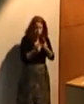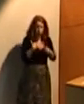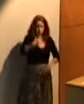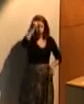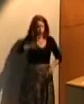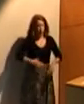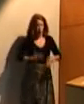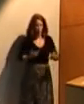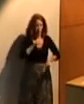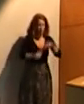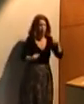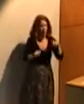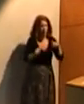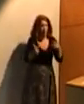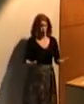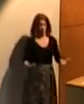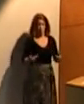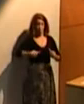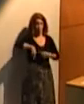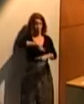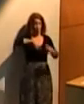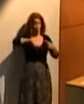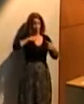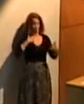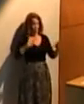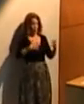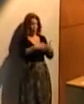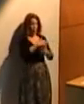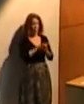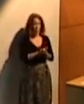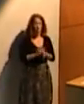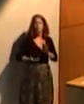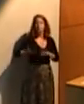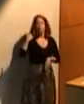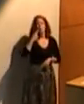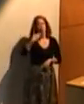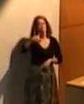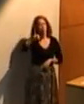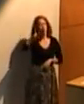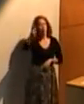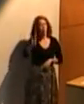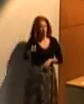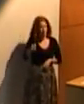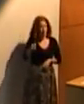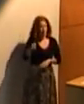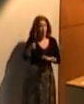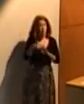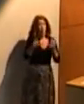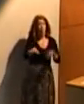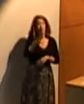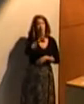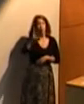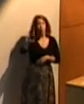qui se passe actuellement devant nos yeux or je parlais de marx à l'east en 1953 c'est la mort de staline